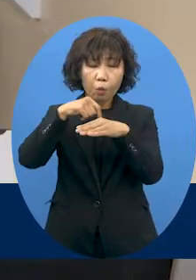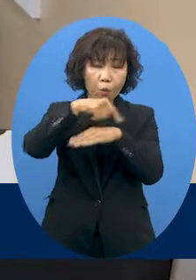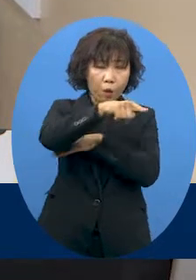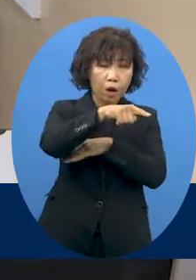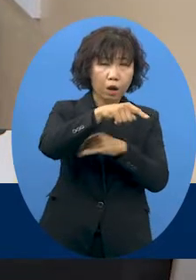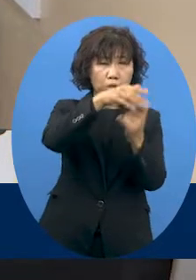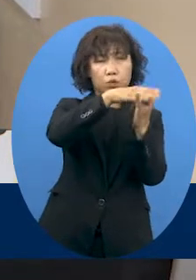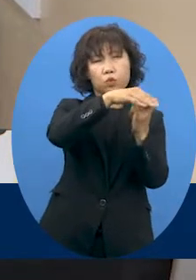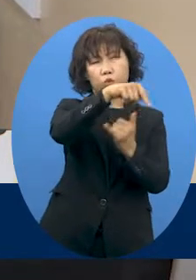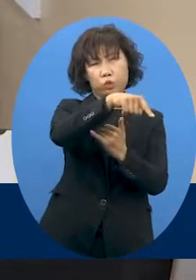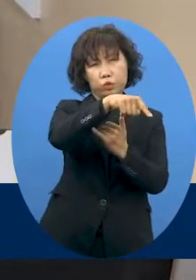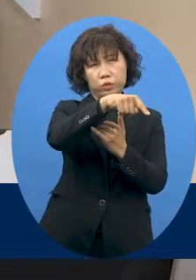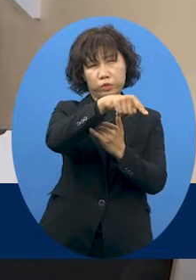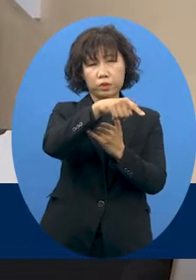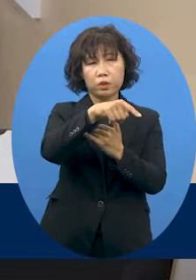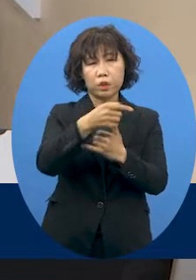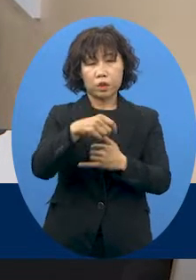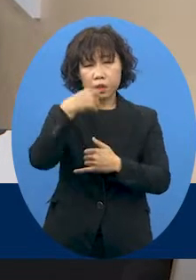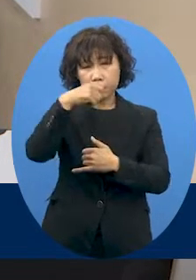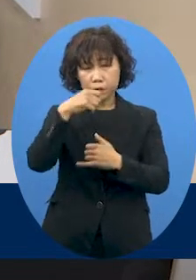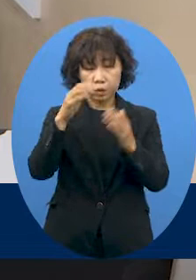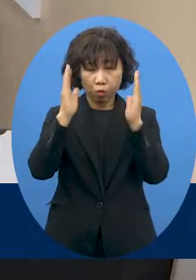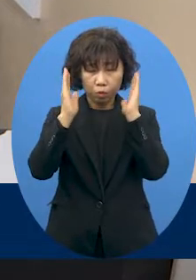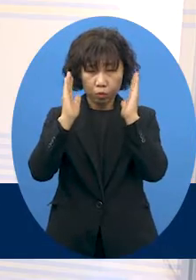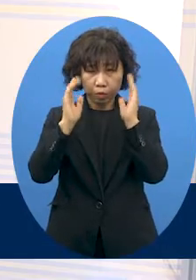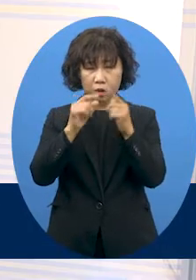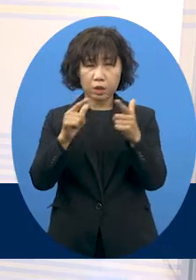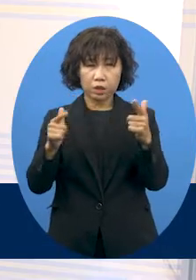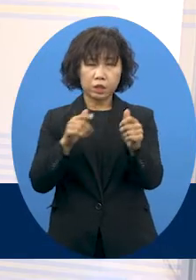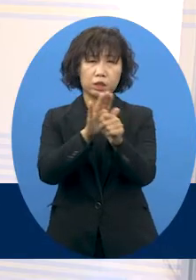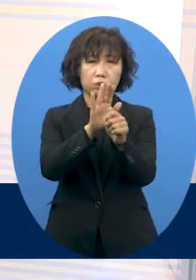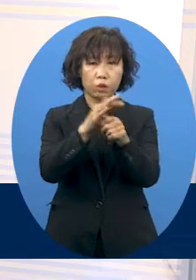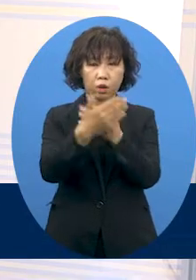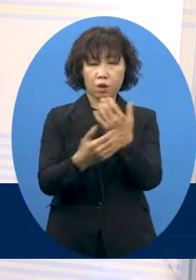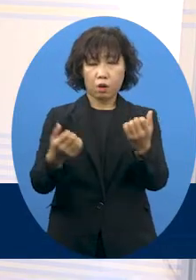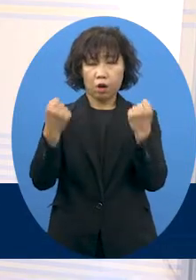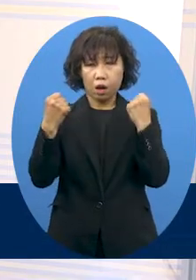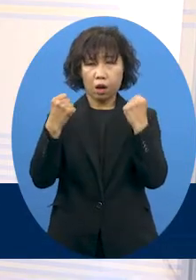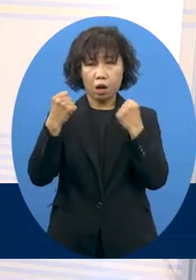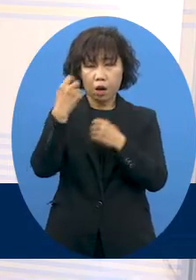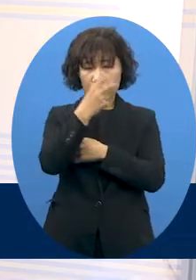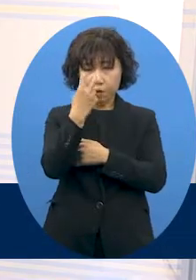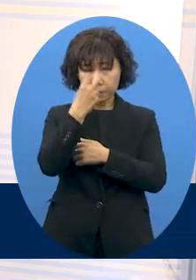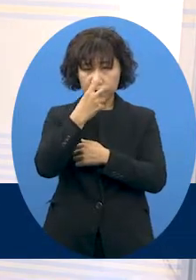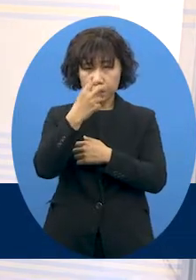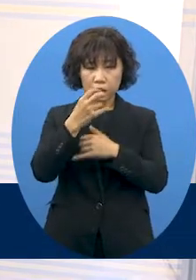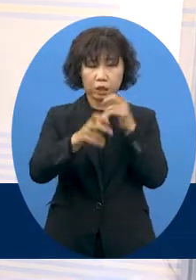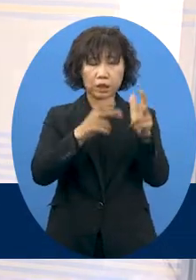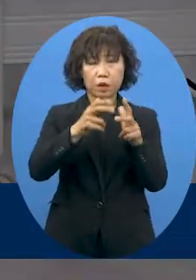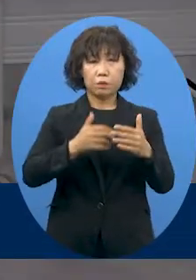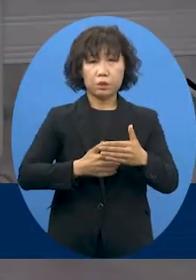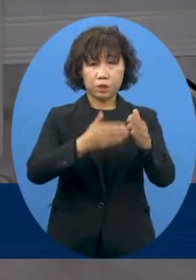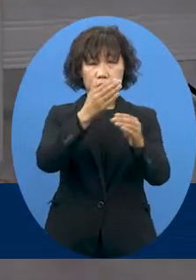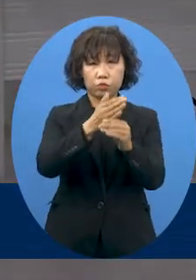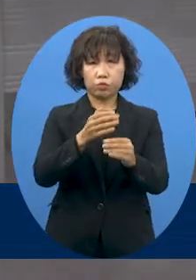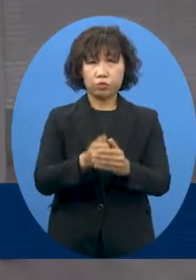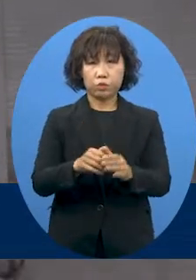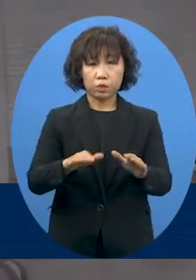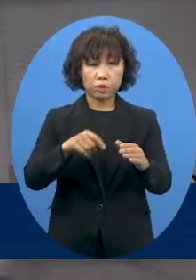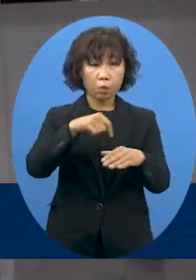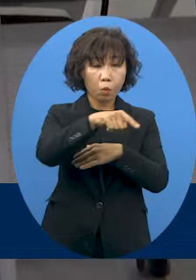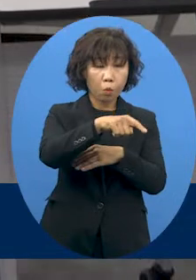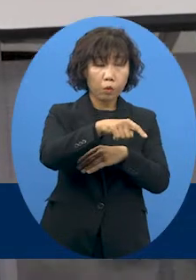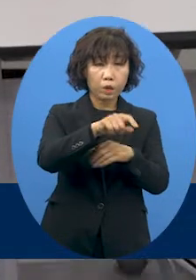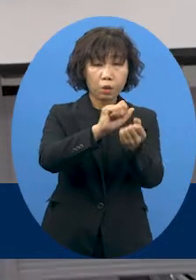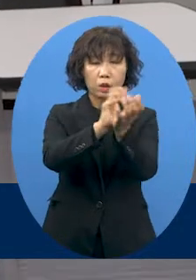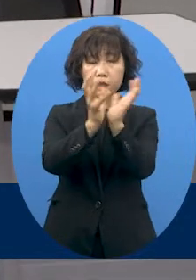24세 학교 밖 청소년을 위한 상담 교육 급식지원 직업 체험과 건강검진 등의 사업을 실시하고